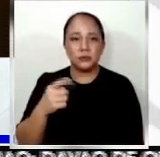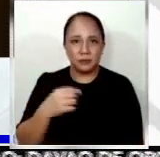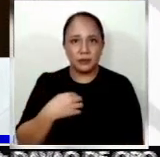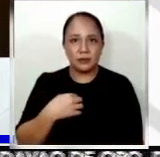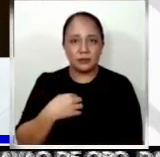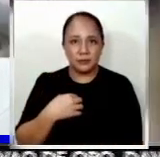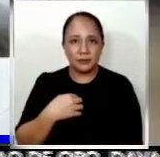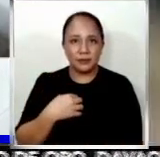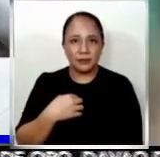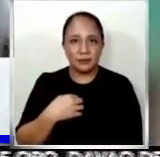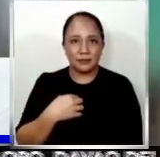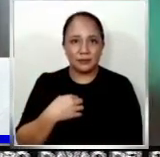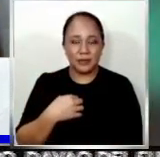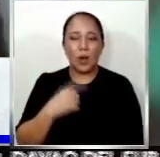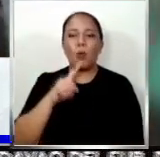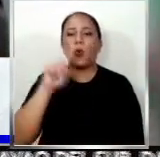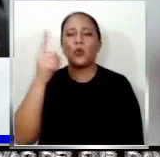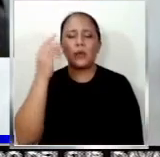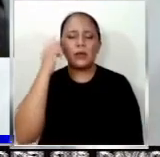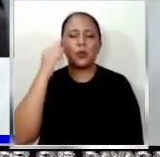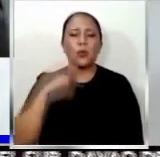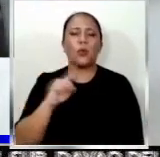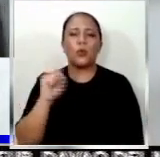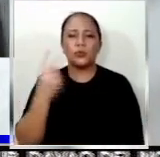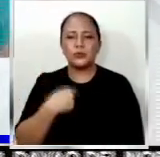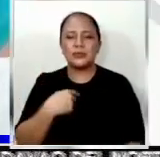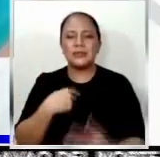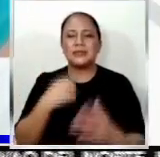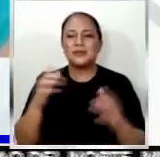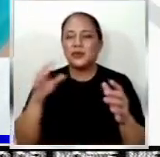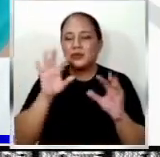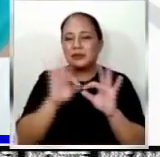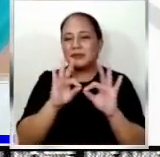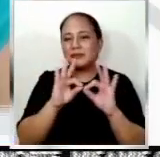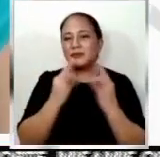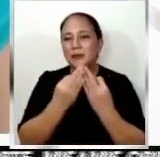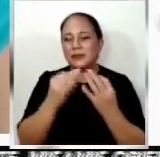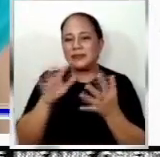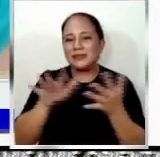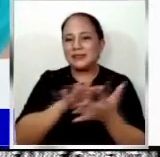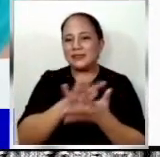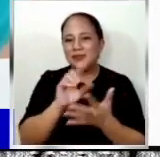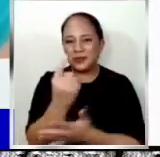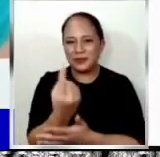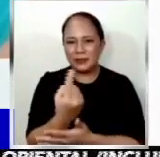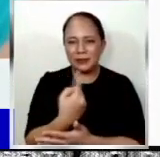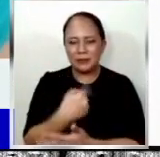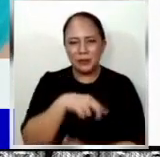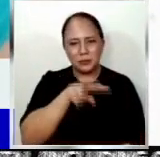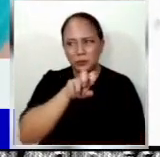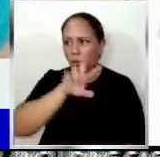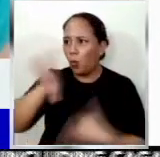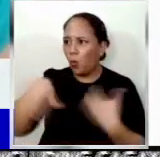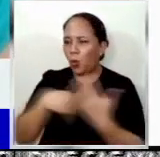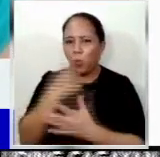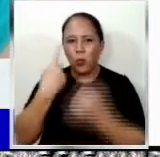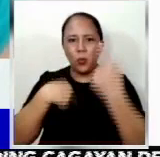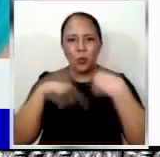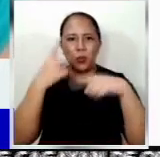get together. Speechless din kasi super nakita ko yung nakita ko na lang, umiiyak na kami. So